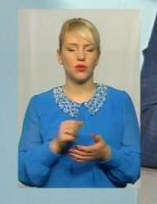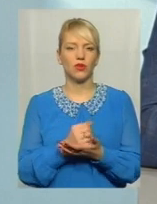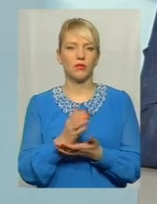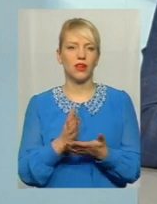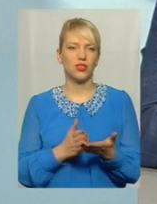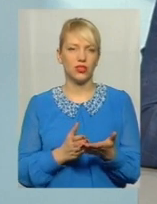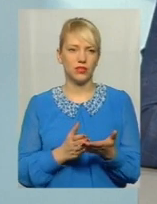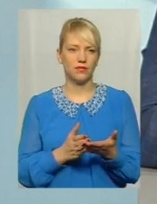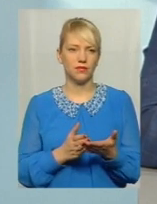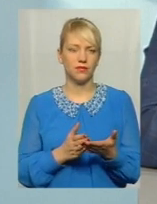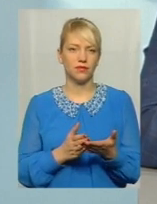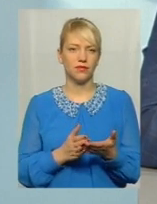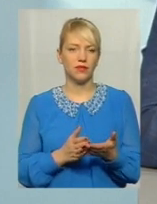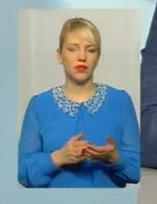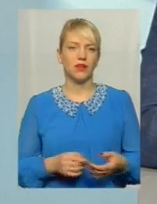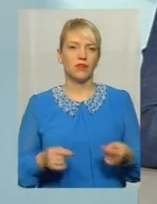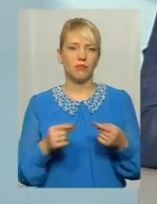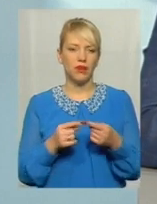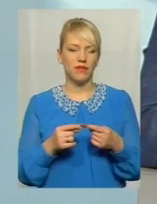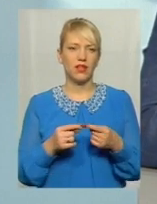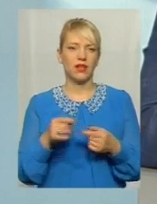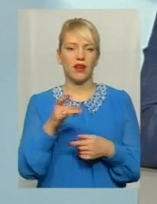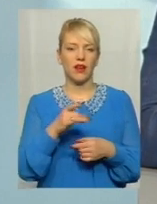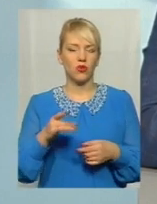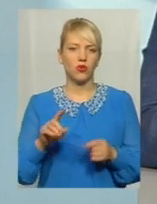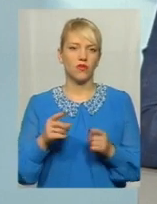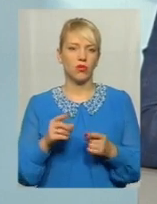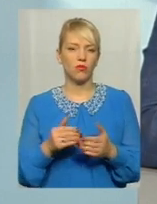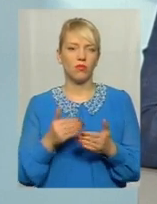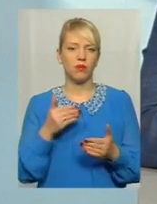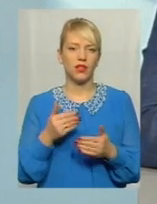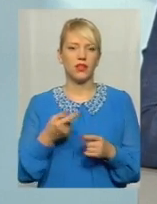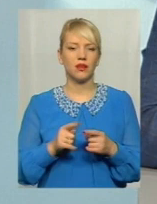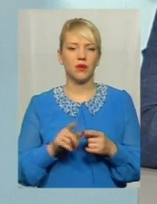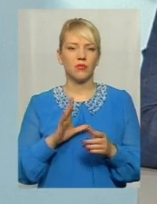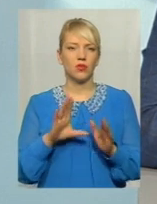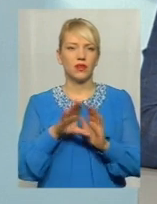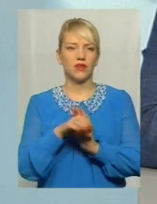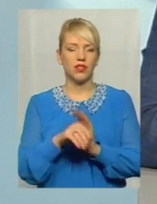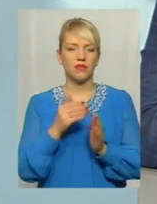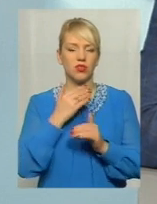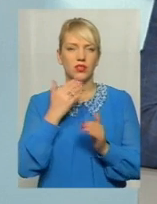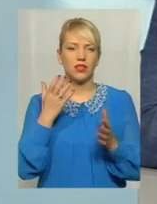мережі певних мікрорайонів. І тому корективи дійсно були внесені в останній день